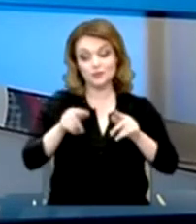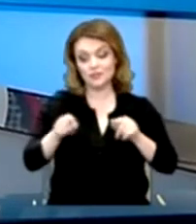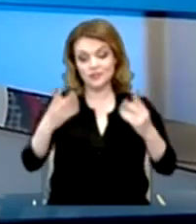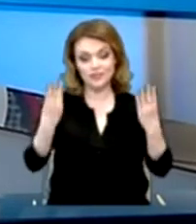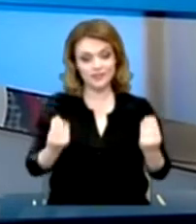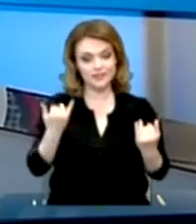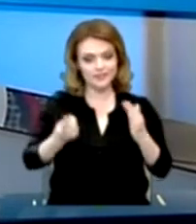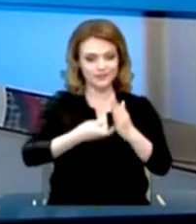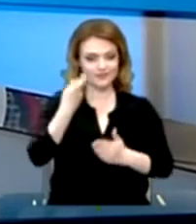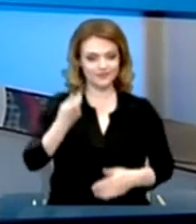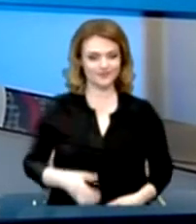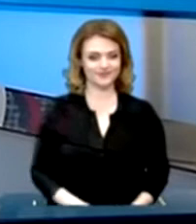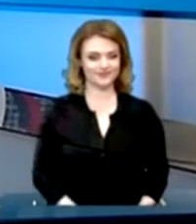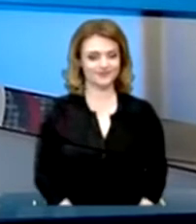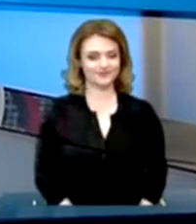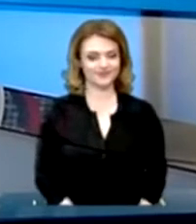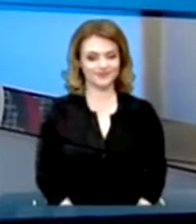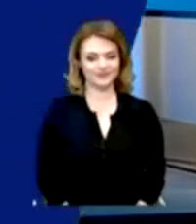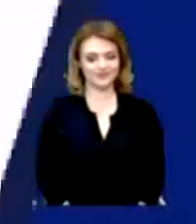titlurile acestei zile.